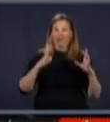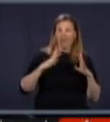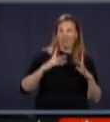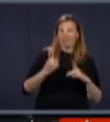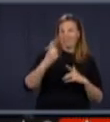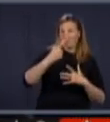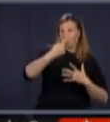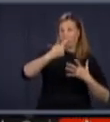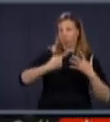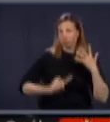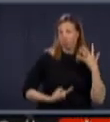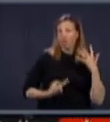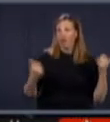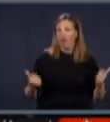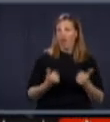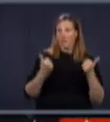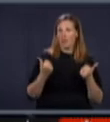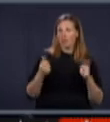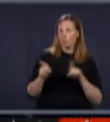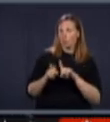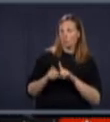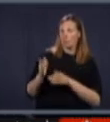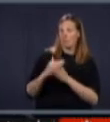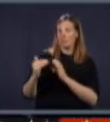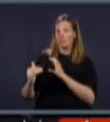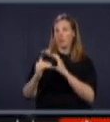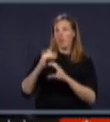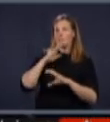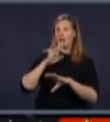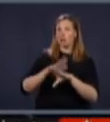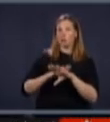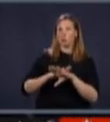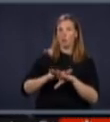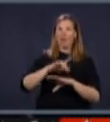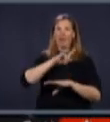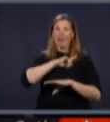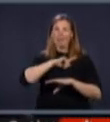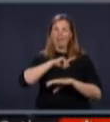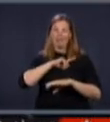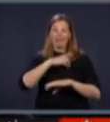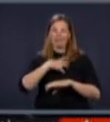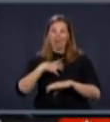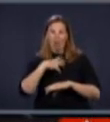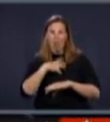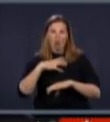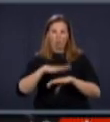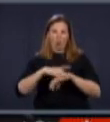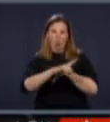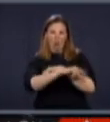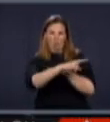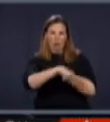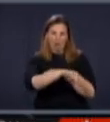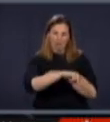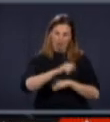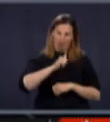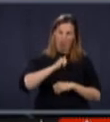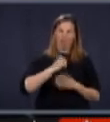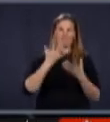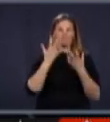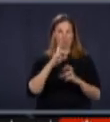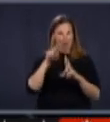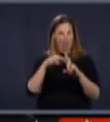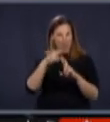et quelques courriels sur la détresse qui est vécue chez le personnel. Alors, évidemment, moi, j'ai un intérêt, nous avons